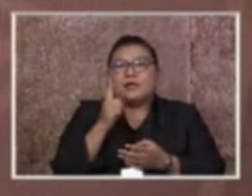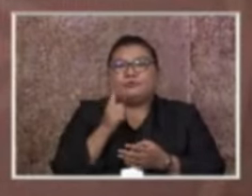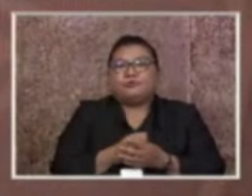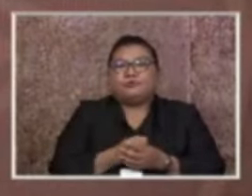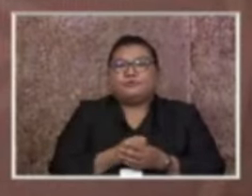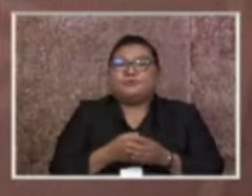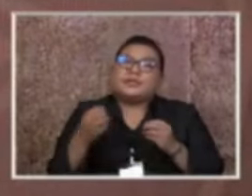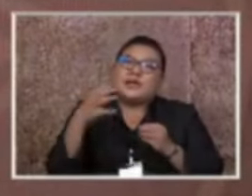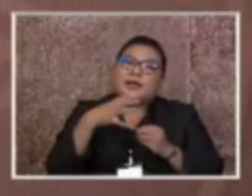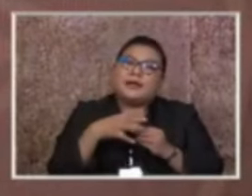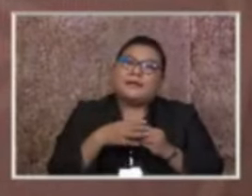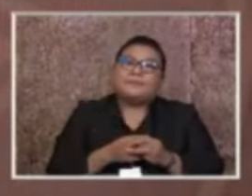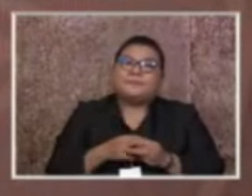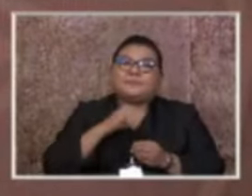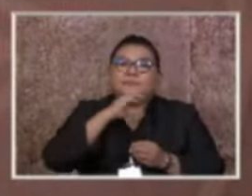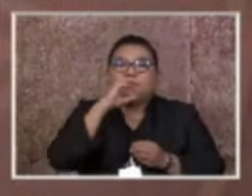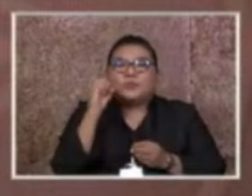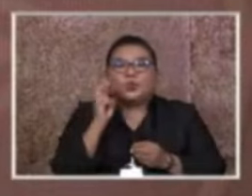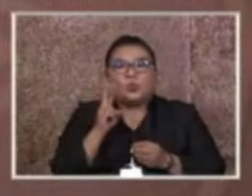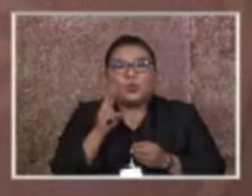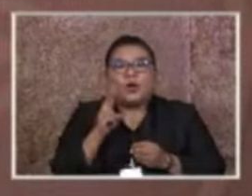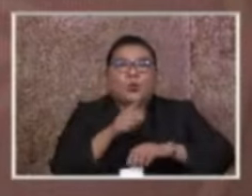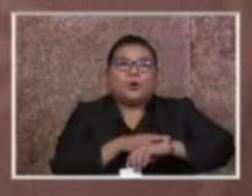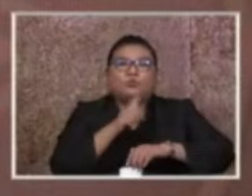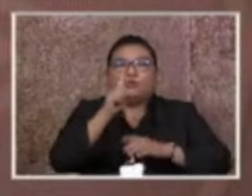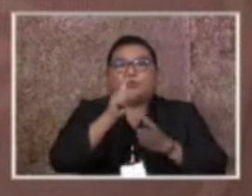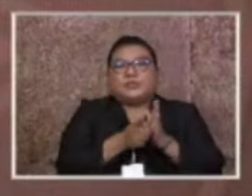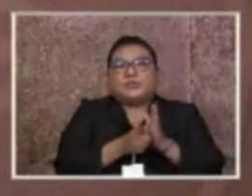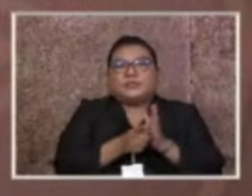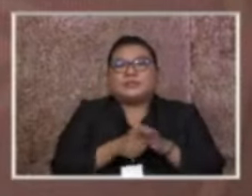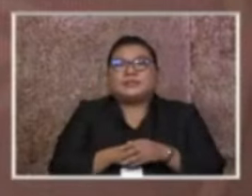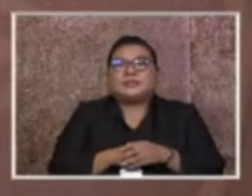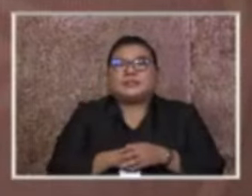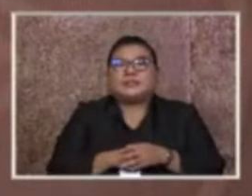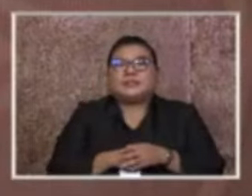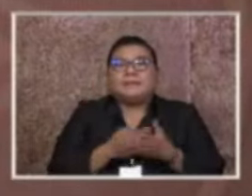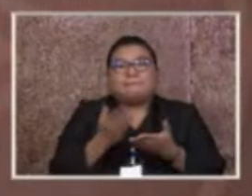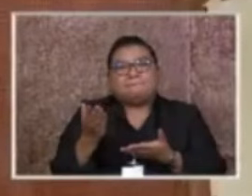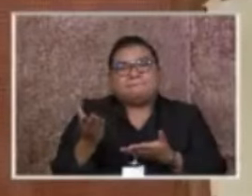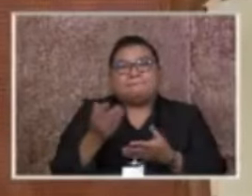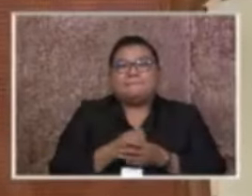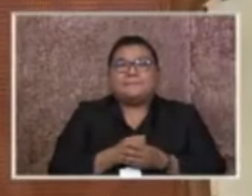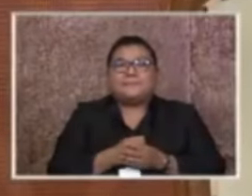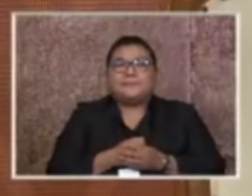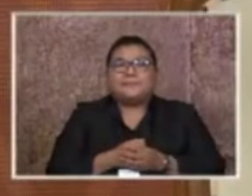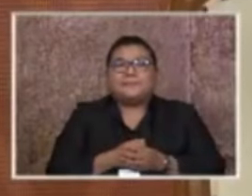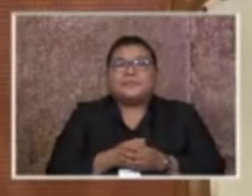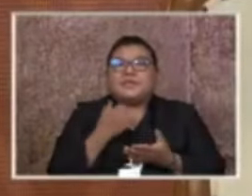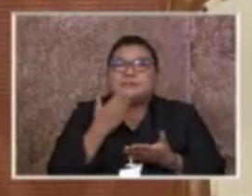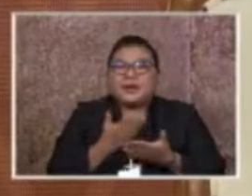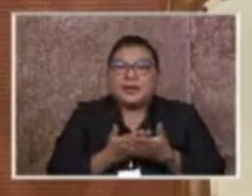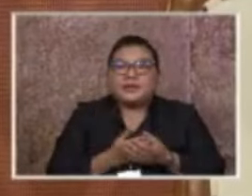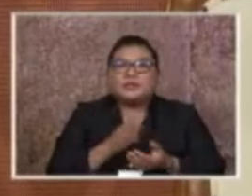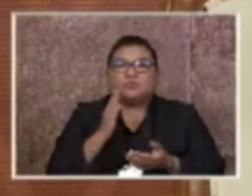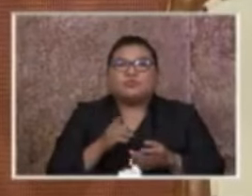Pasangan calon nomor urut 2 waktu 1 menit dimulai dari berbicara kami persilakan Terima kasih sudah